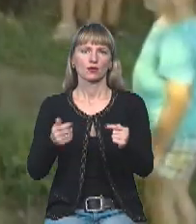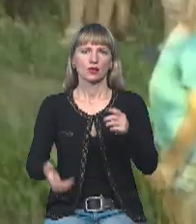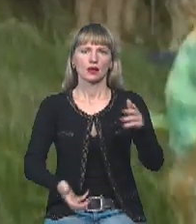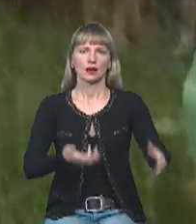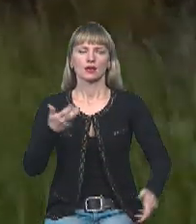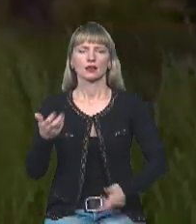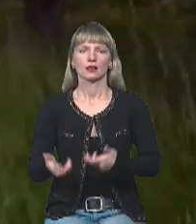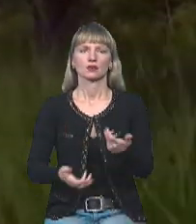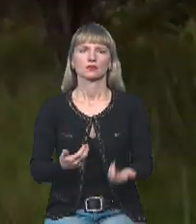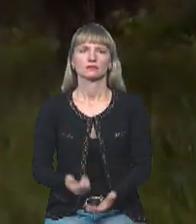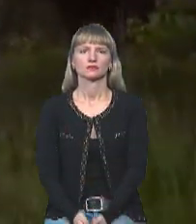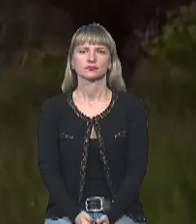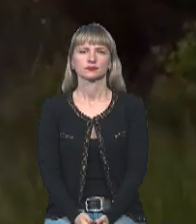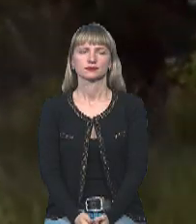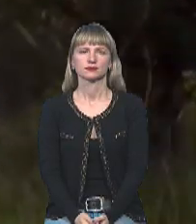кар'єру!